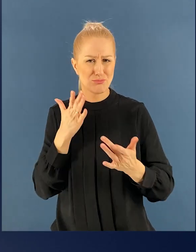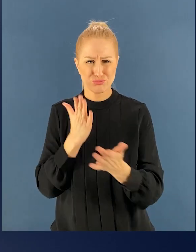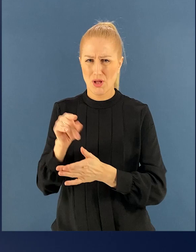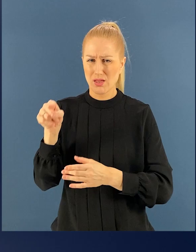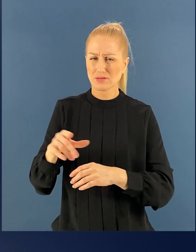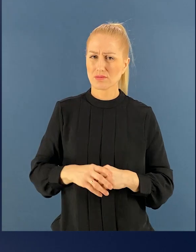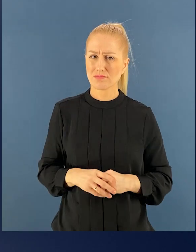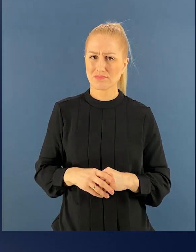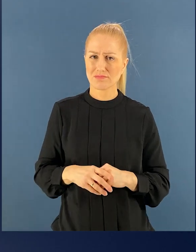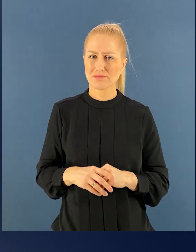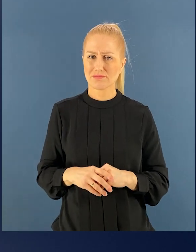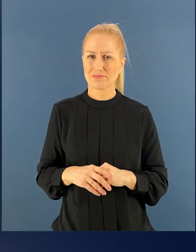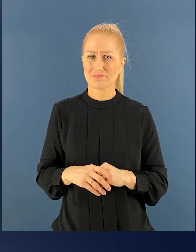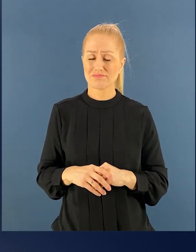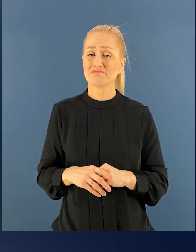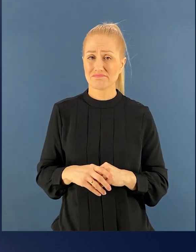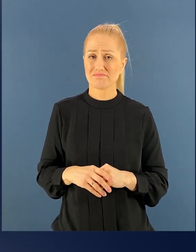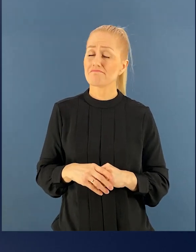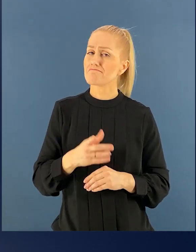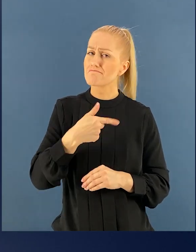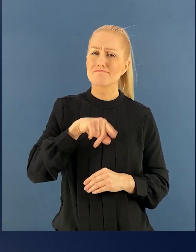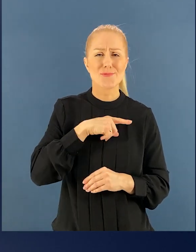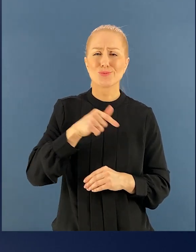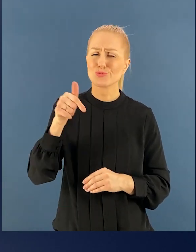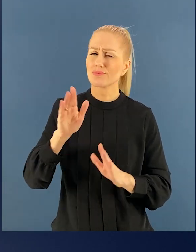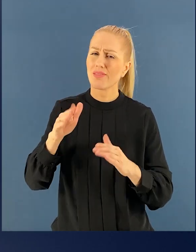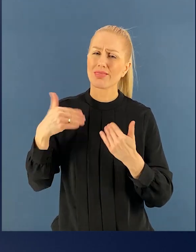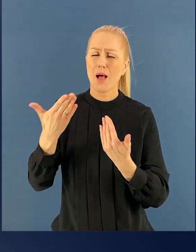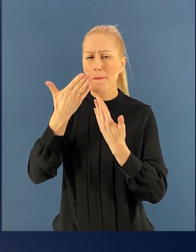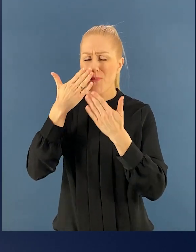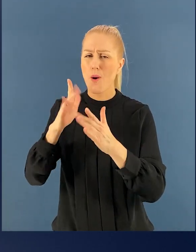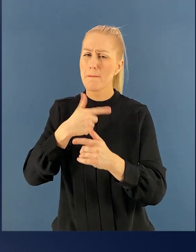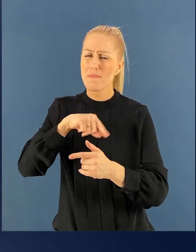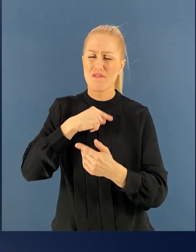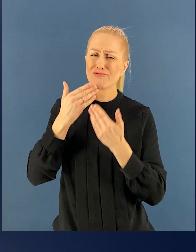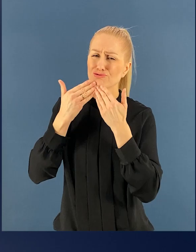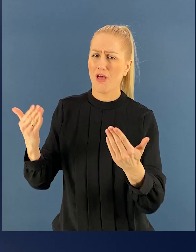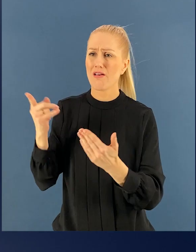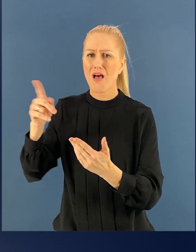to winni jesteśmy im przede wszystkim wdzięczność za ich determinację, za ich odwagę,